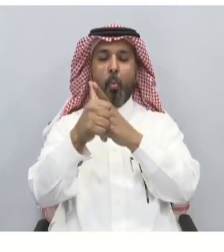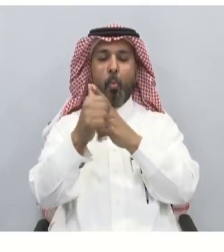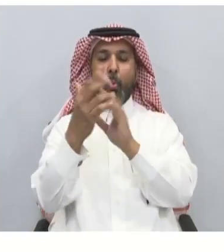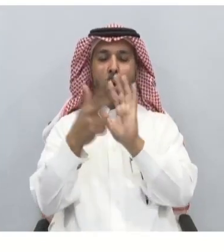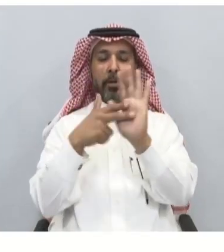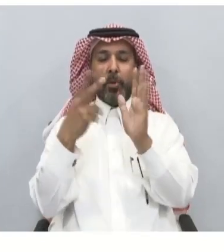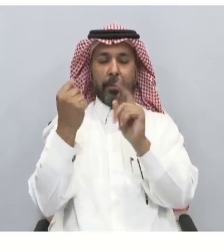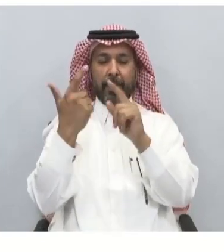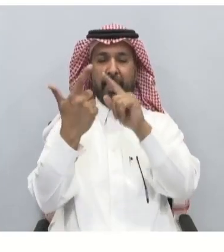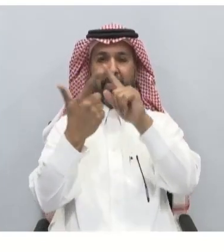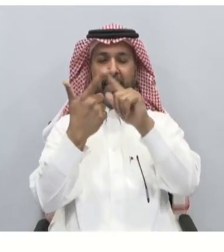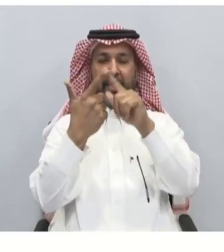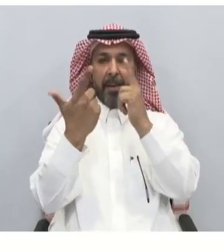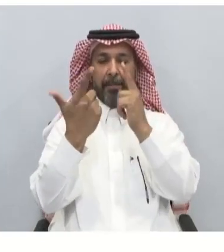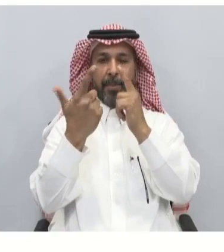السابقة كانت